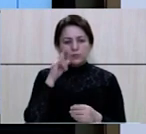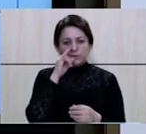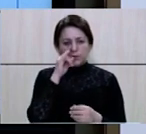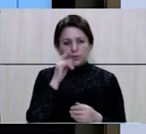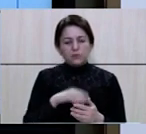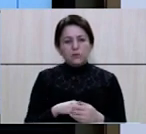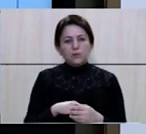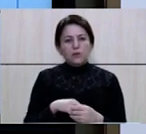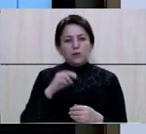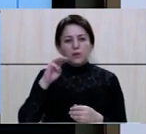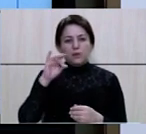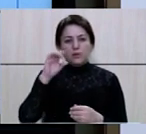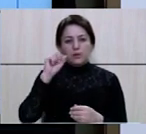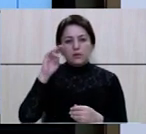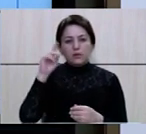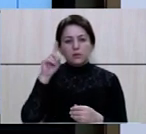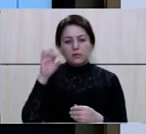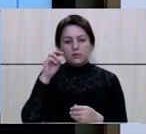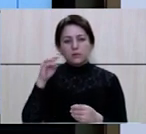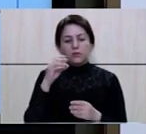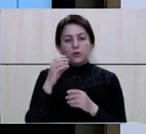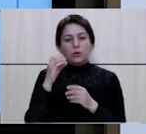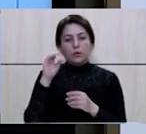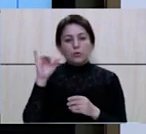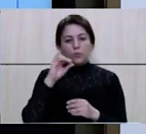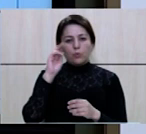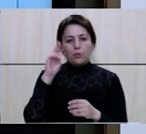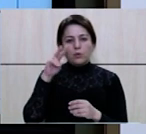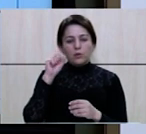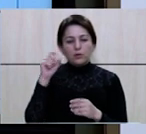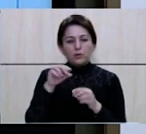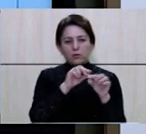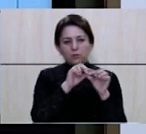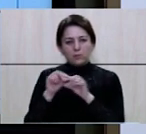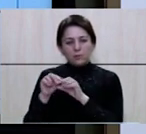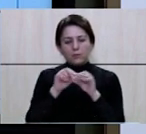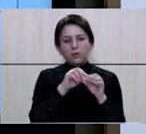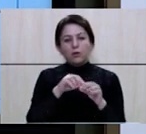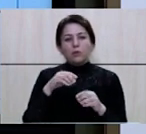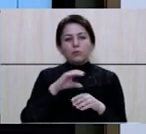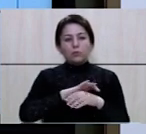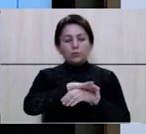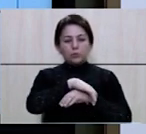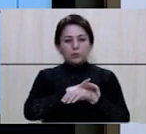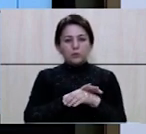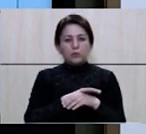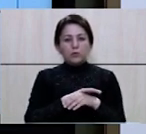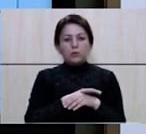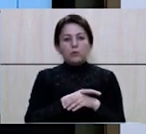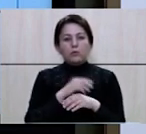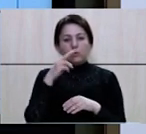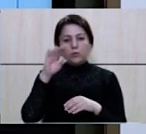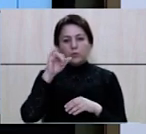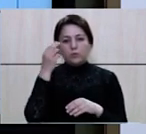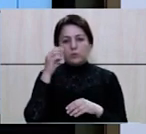Samarqandni tranzit yuklar tashishga mo'ljallangan Toshkent Turkmanboshi va Toshkent